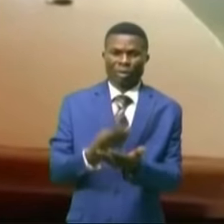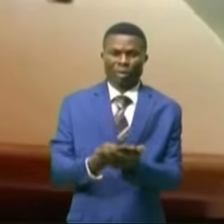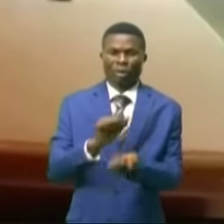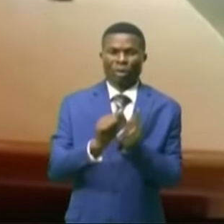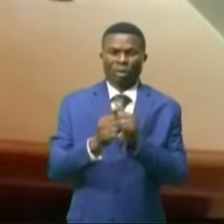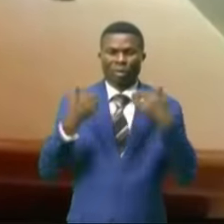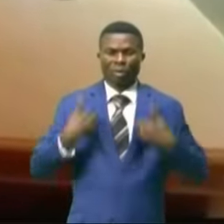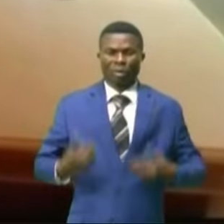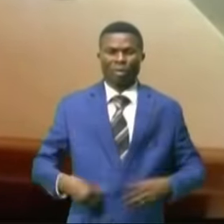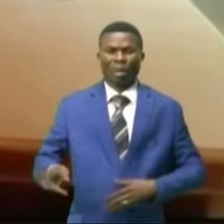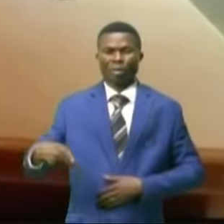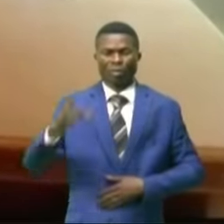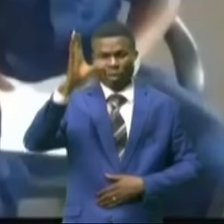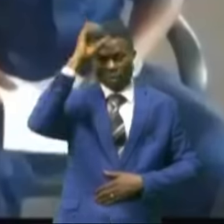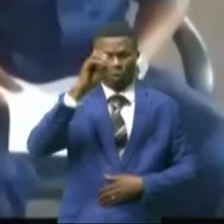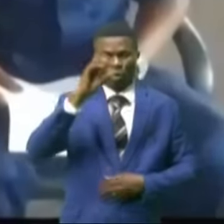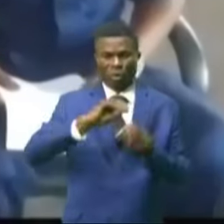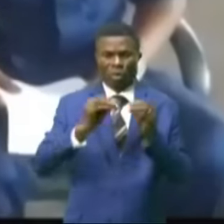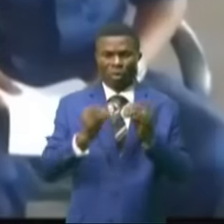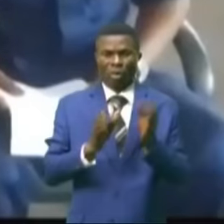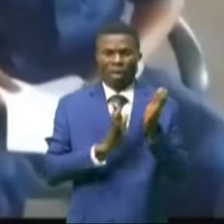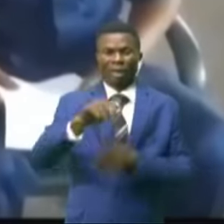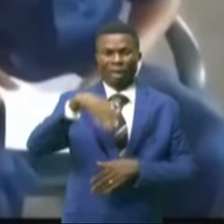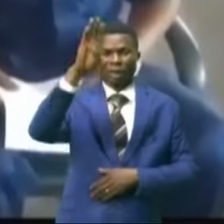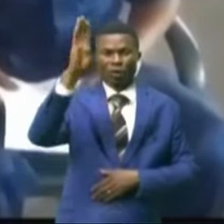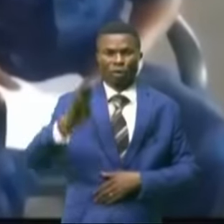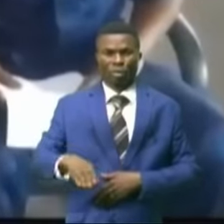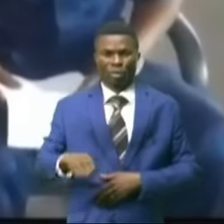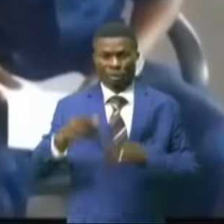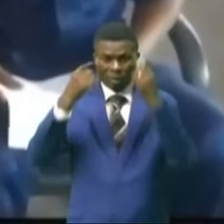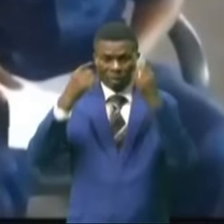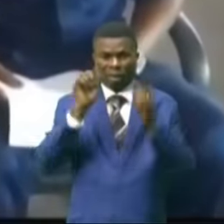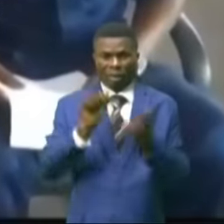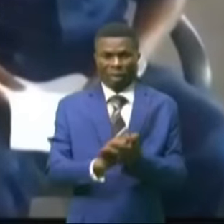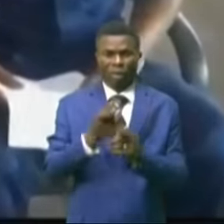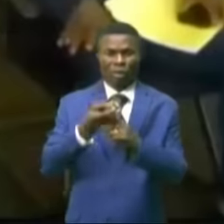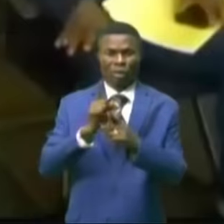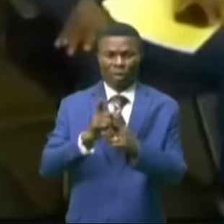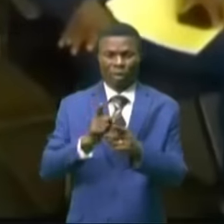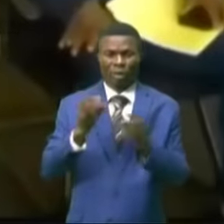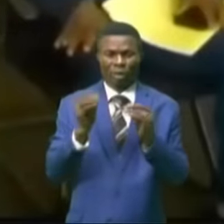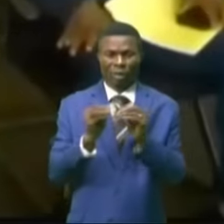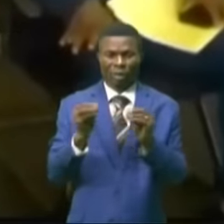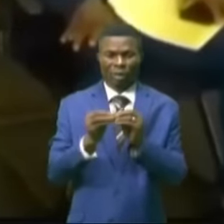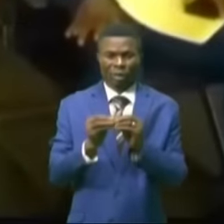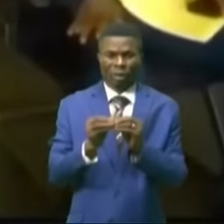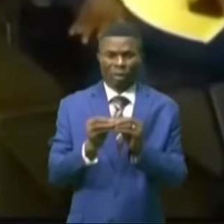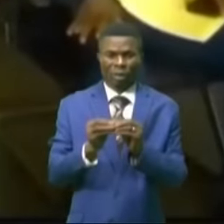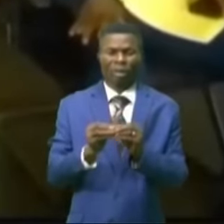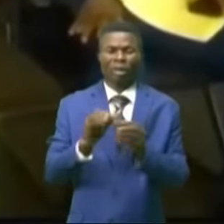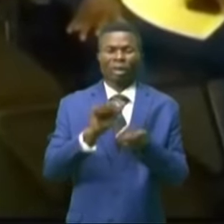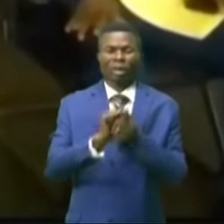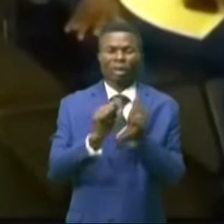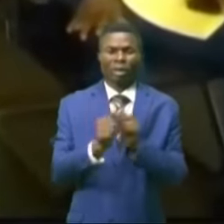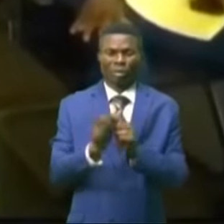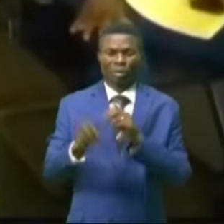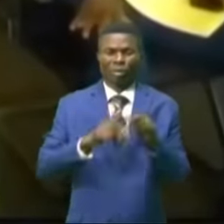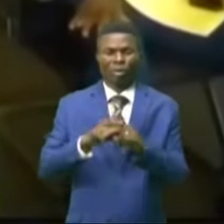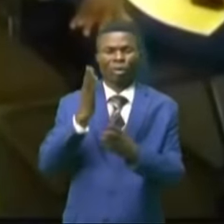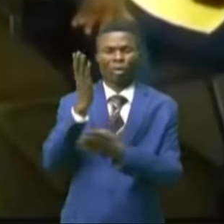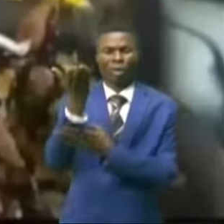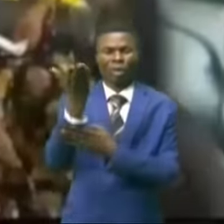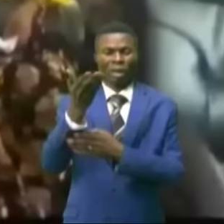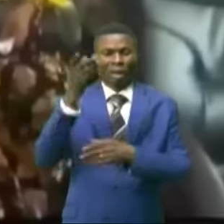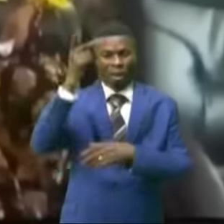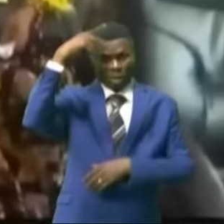de la province à la hauteur d'au moins 15%. Cette décision a été prise au cours de la cérémonie de la campagne nationale des plaidoyers politiques en